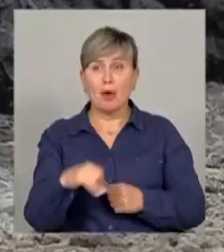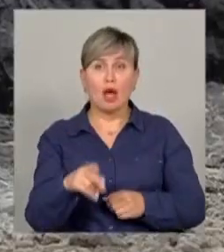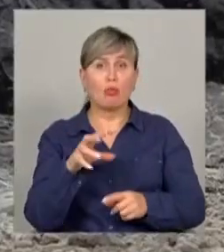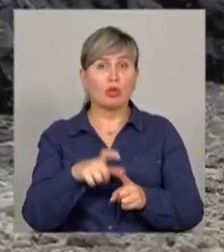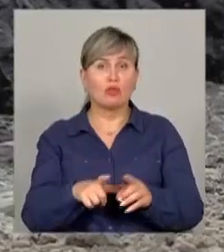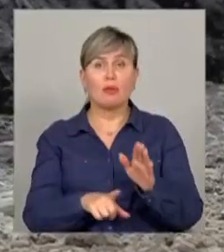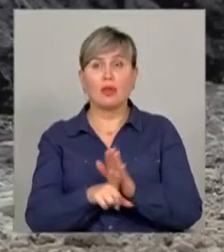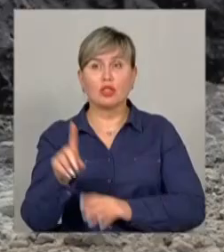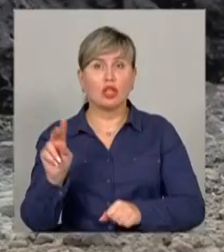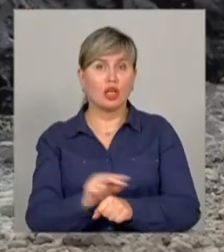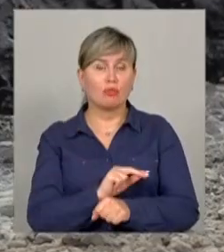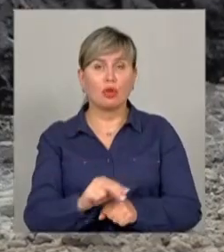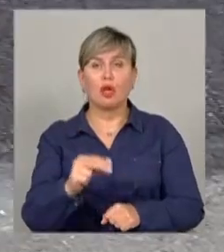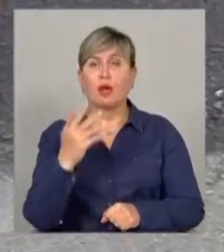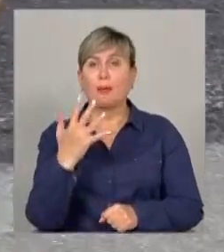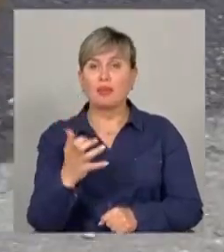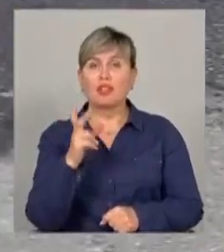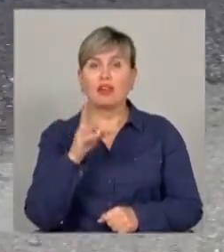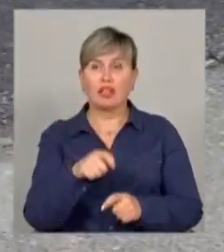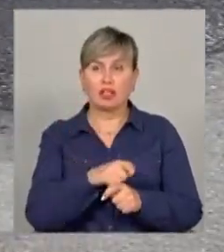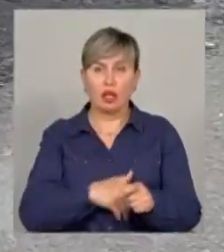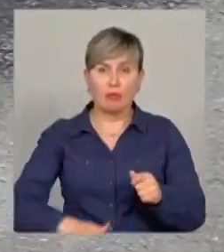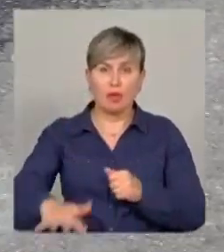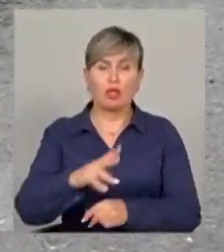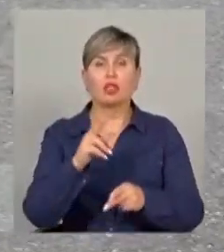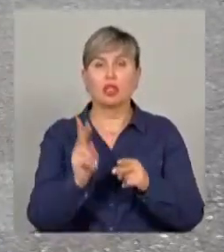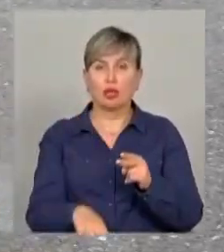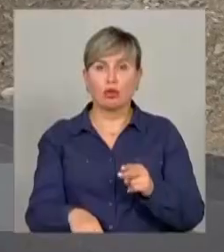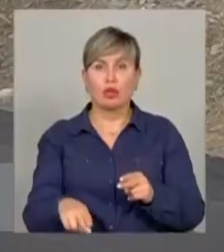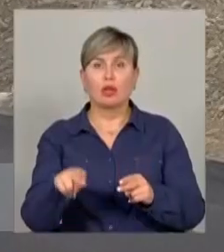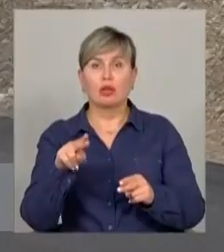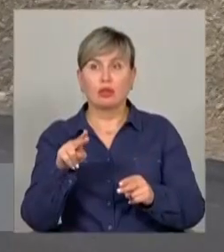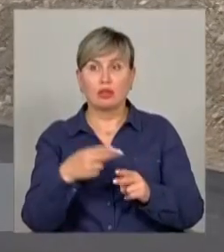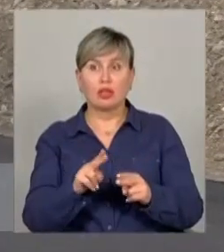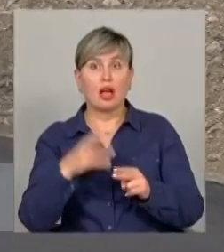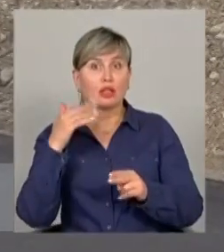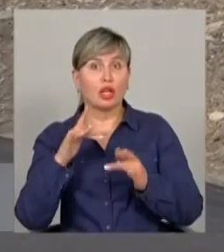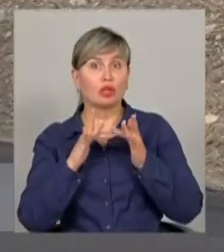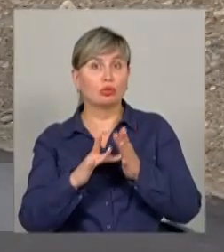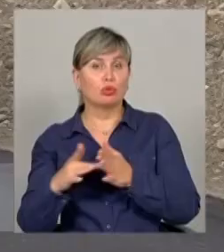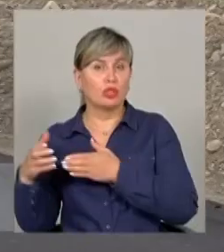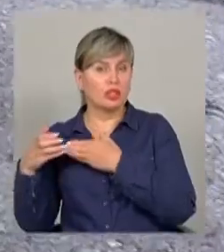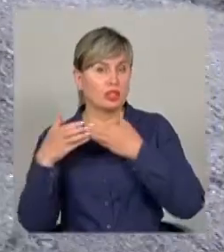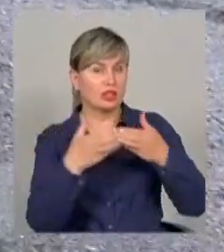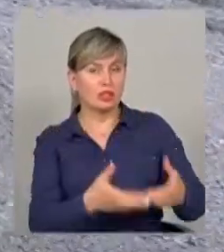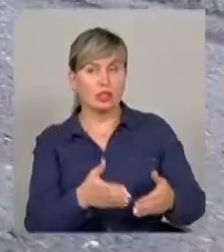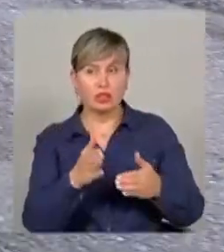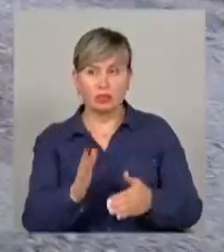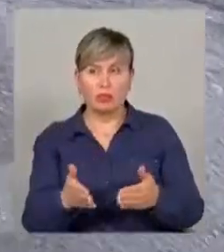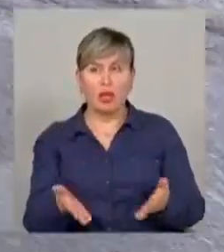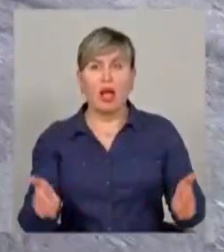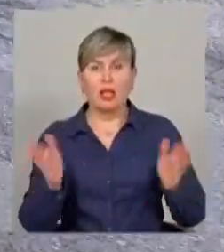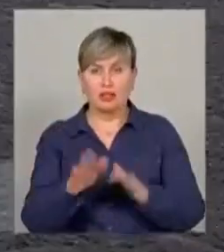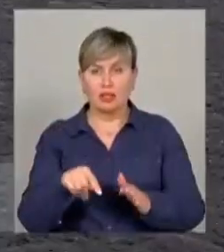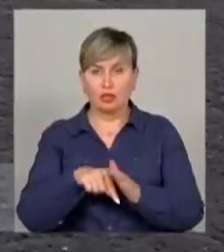специалистов, начнется ремонт на 500 квадратных метрах, который закончится к самому пику потока туристов. В планах и капремонт на оставшихся участках,